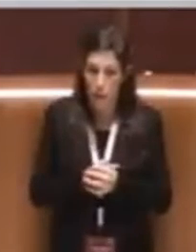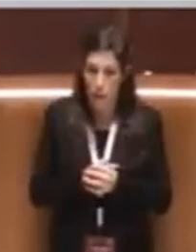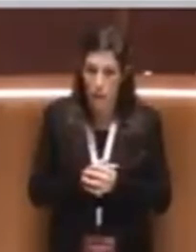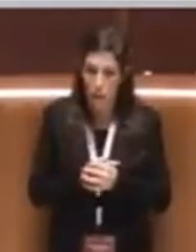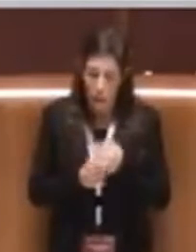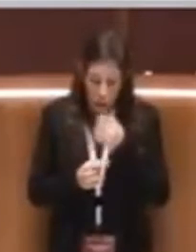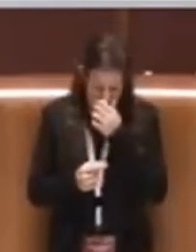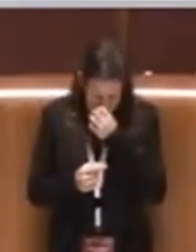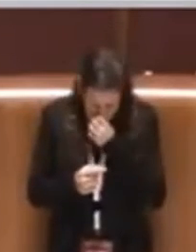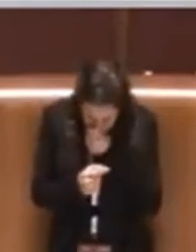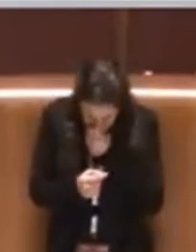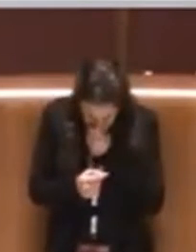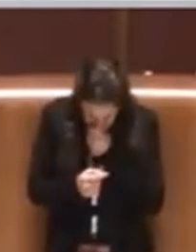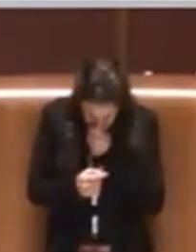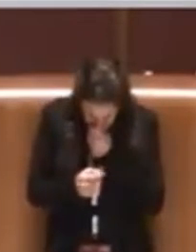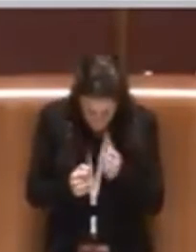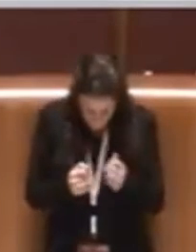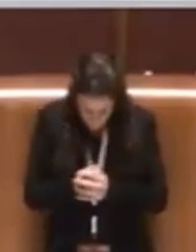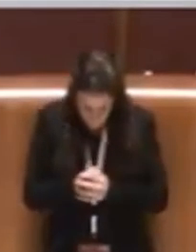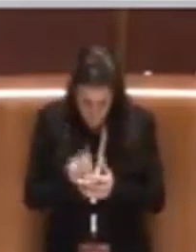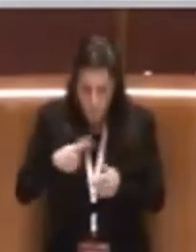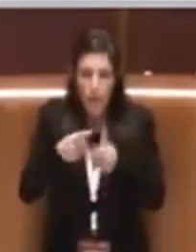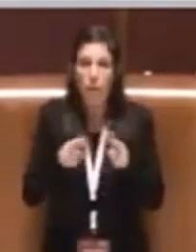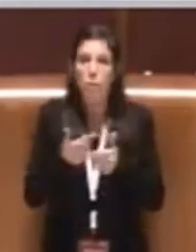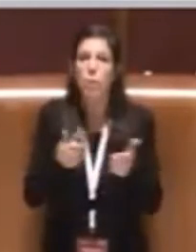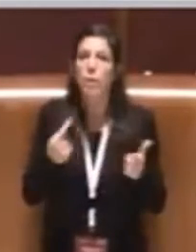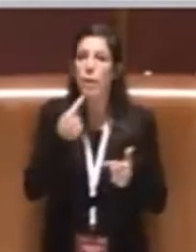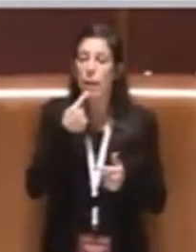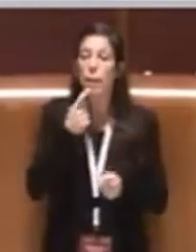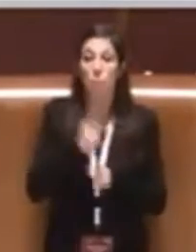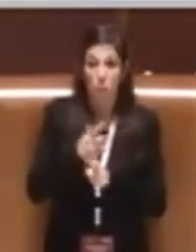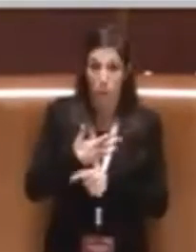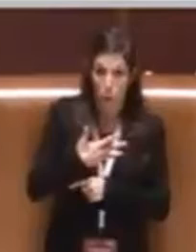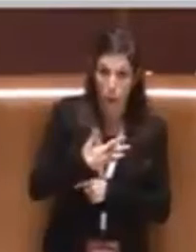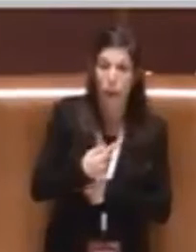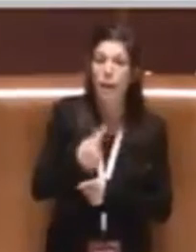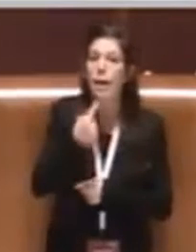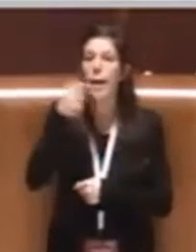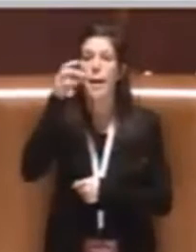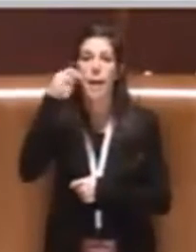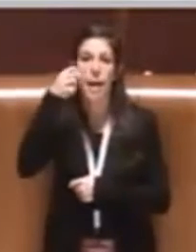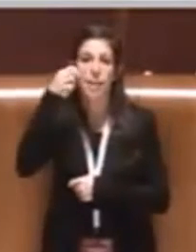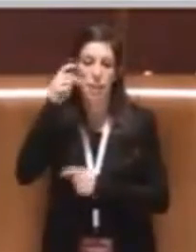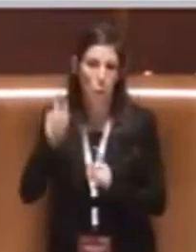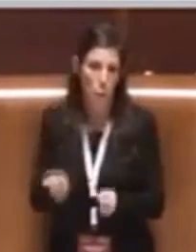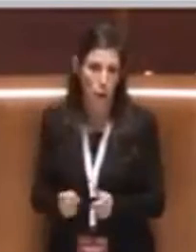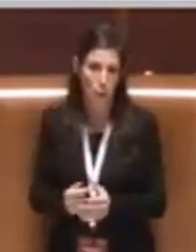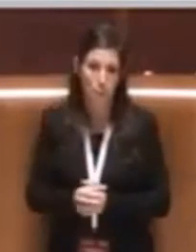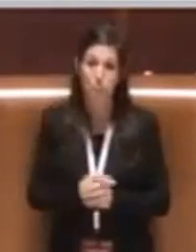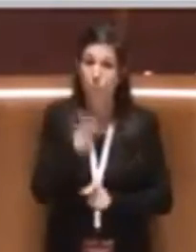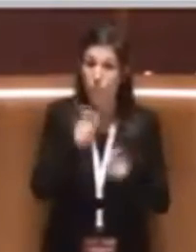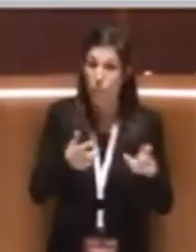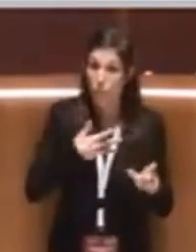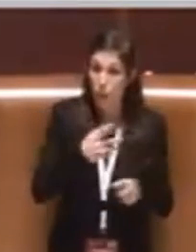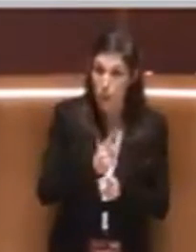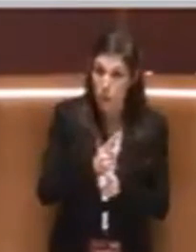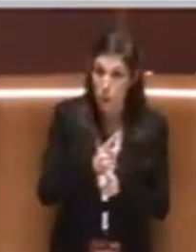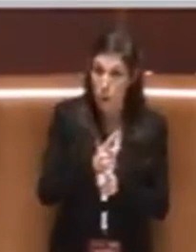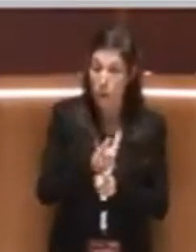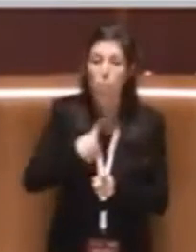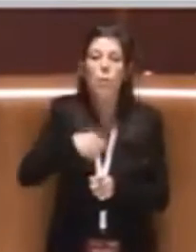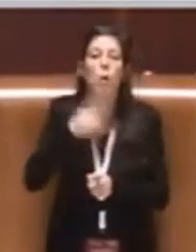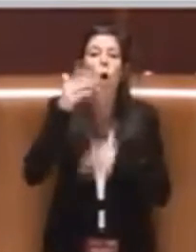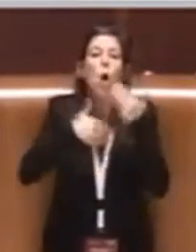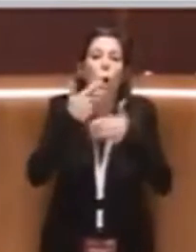è necessità e chi e di che razza è. Le persone che sono in necessità per noi non hanno